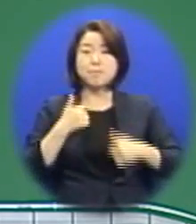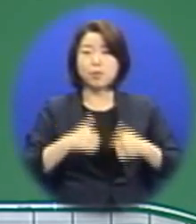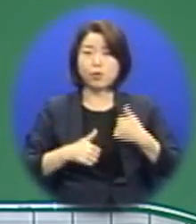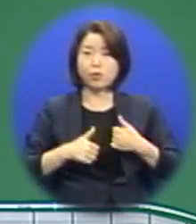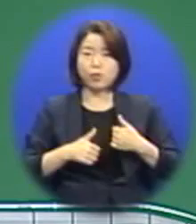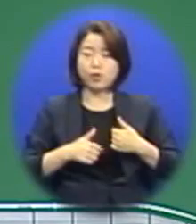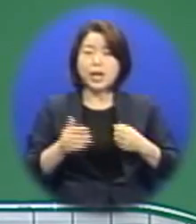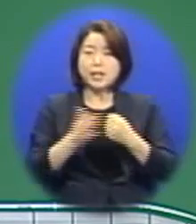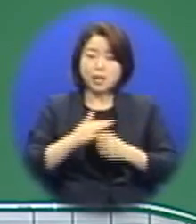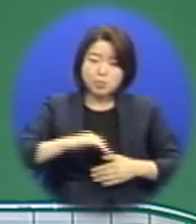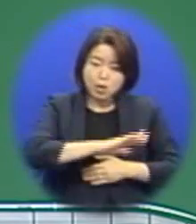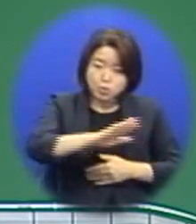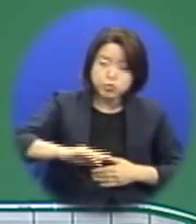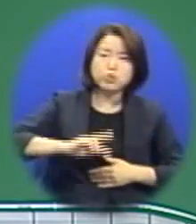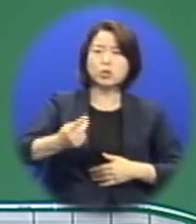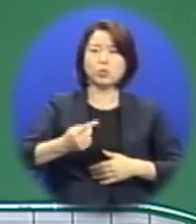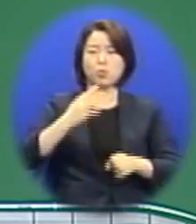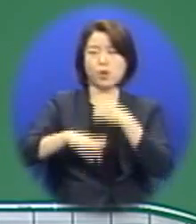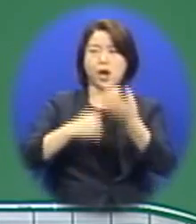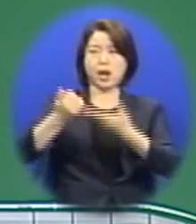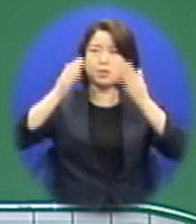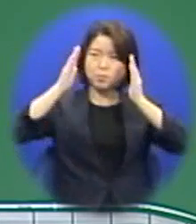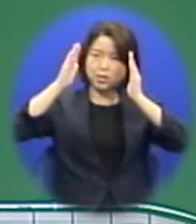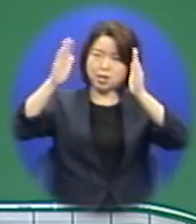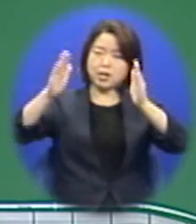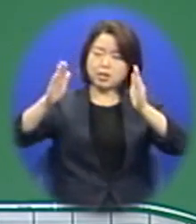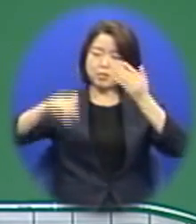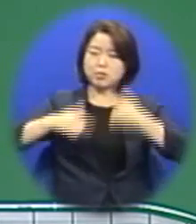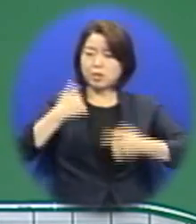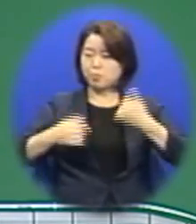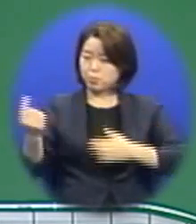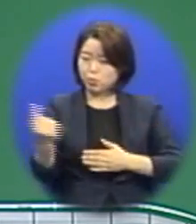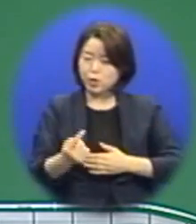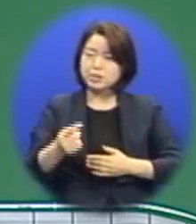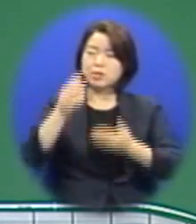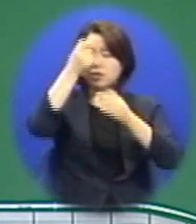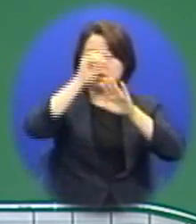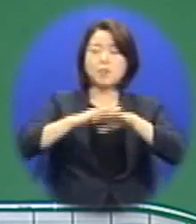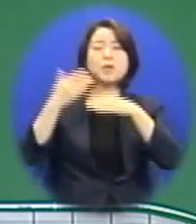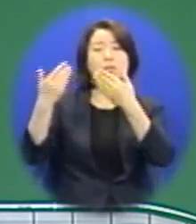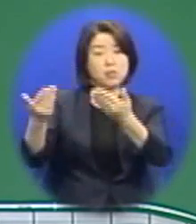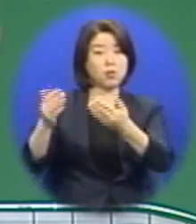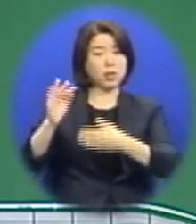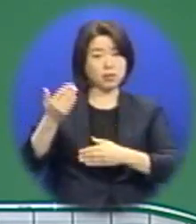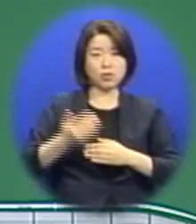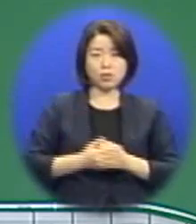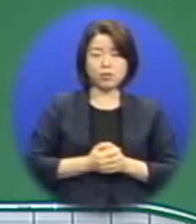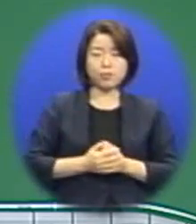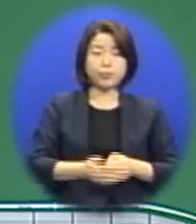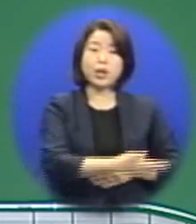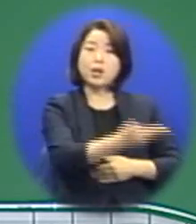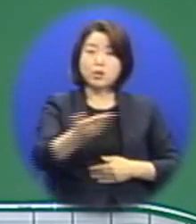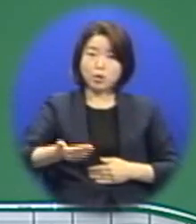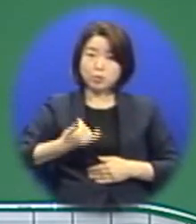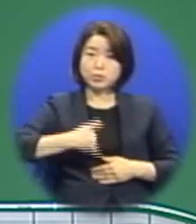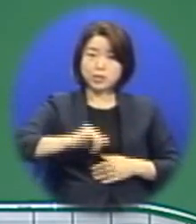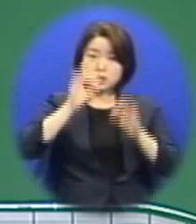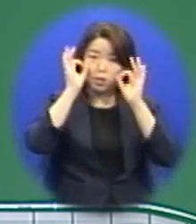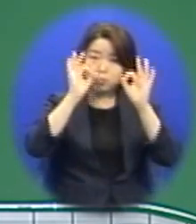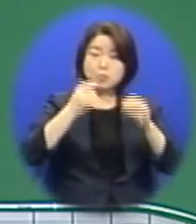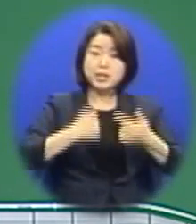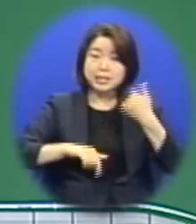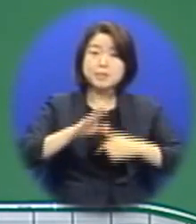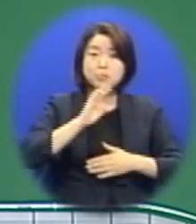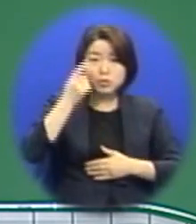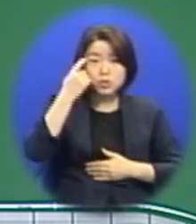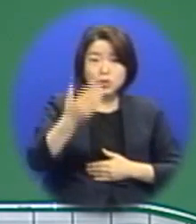우리도 하나님을 향하여 그렇게 기쁨으로 나와 예배하라는 겁니다. 여러분, 여러분의 자녀들을 보면 기쁘시죠? 말